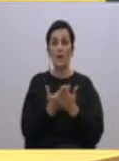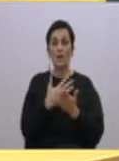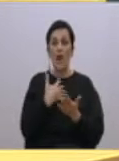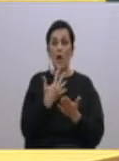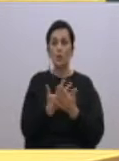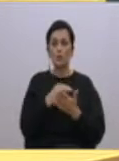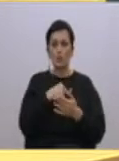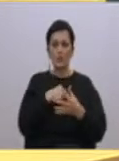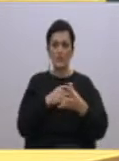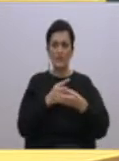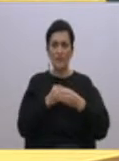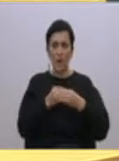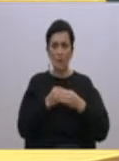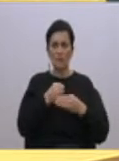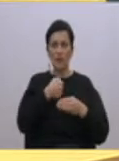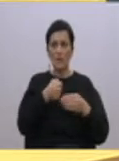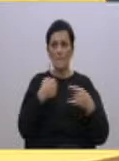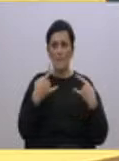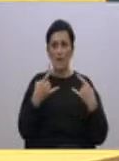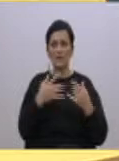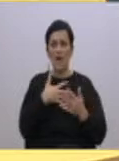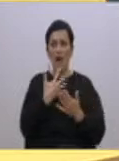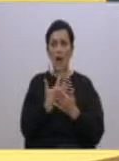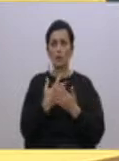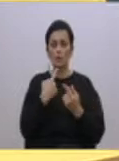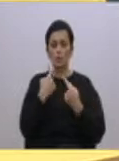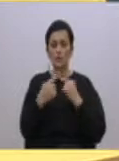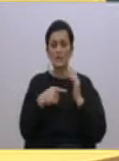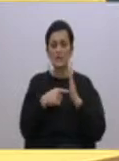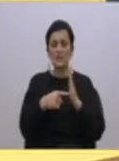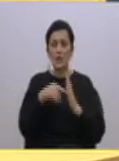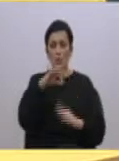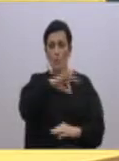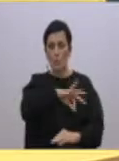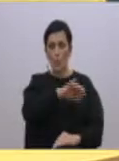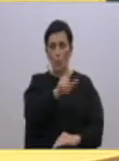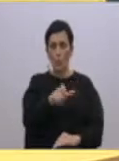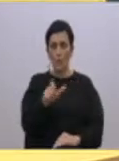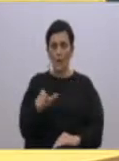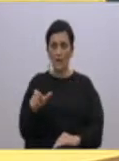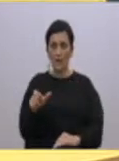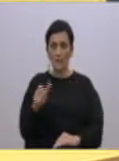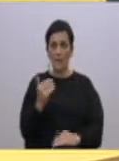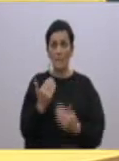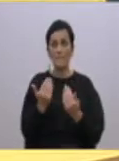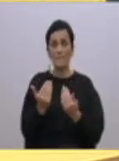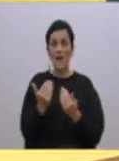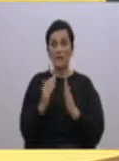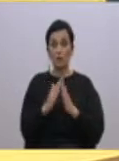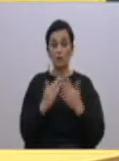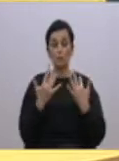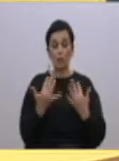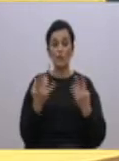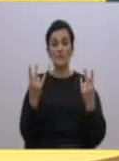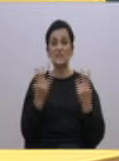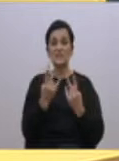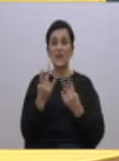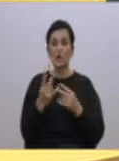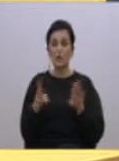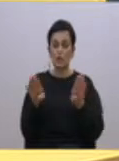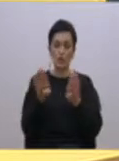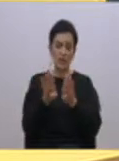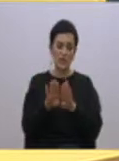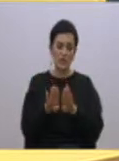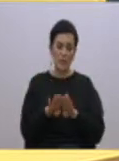აქტიურად თანამშრომლობდით მედიასთან, ჰქონდა აქტიური დიალოგი მომხმარებლებთან, მათი მოთხოვნების და საჭიროებების